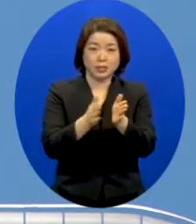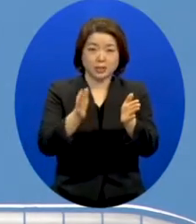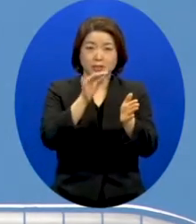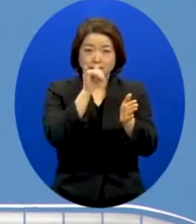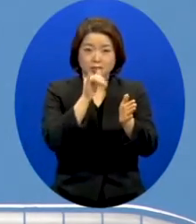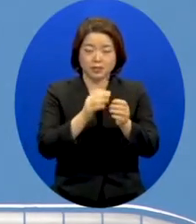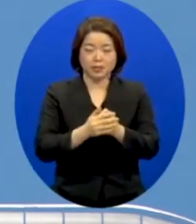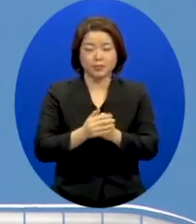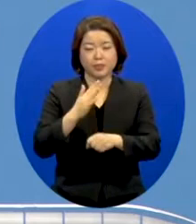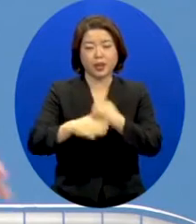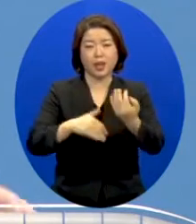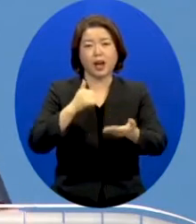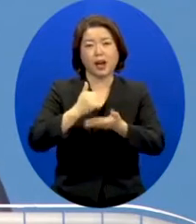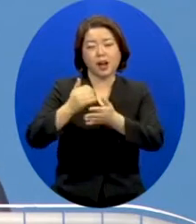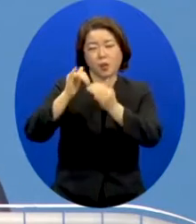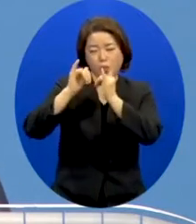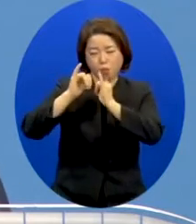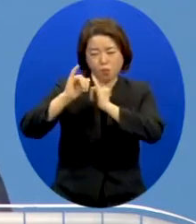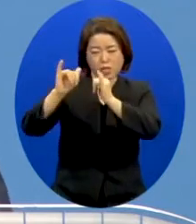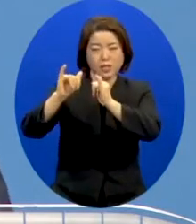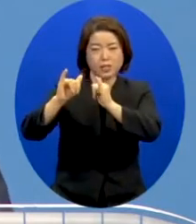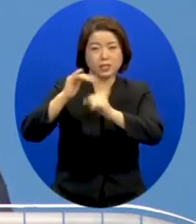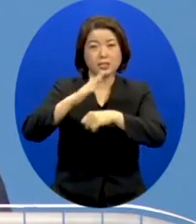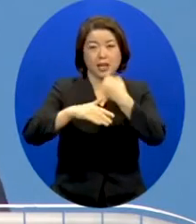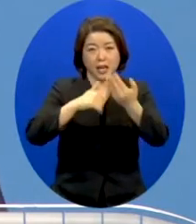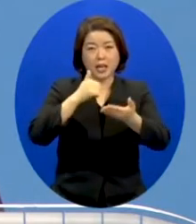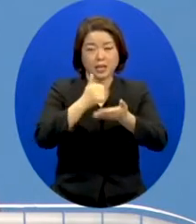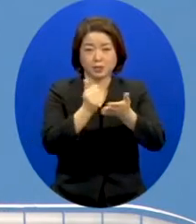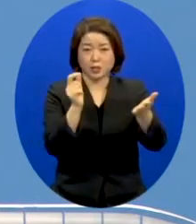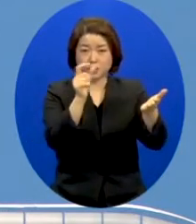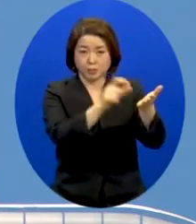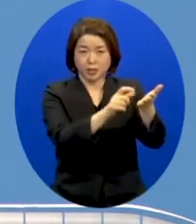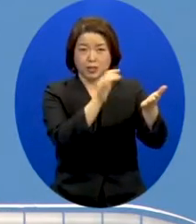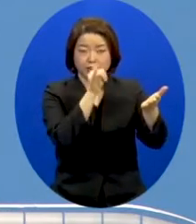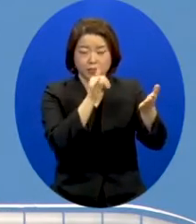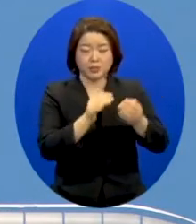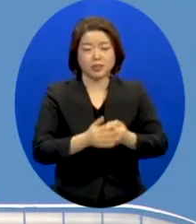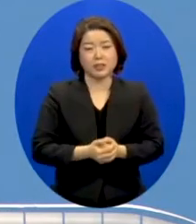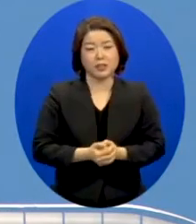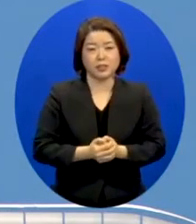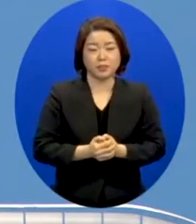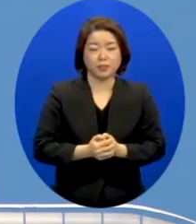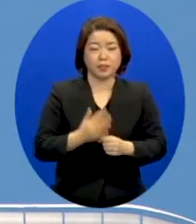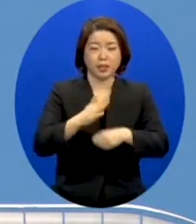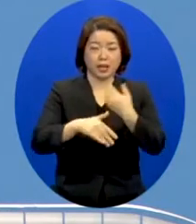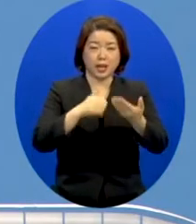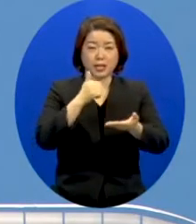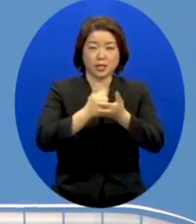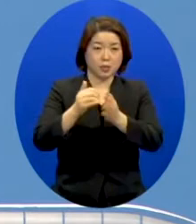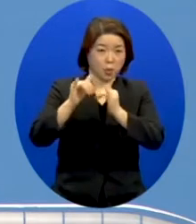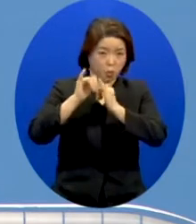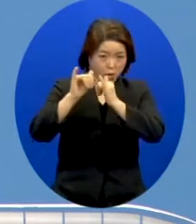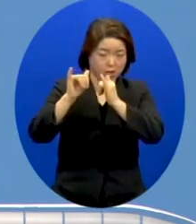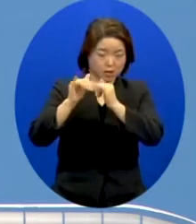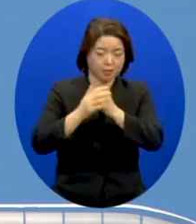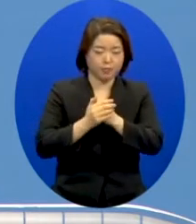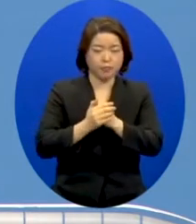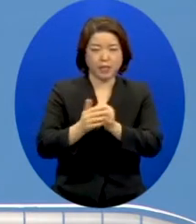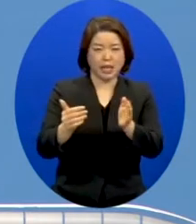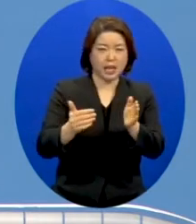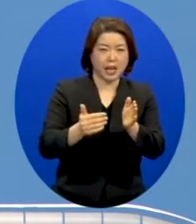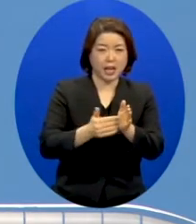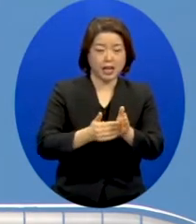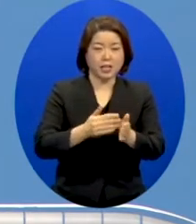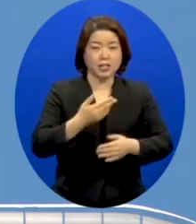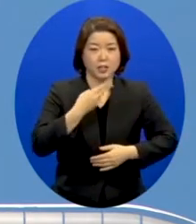하나님은 위대하신 하나님 이라는 겁니다 3절에 보면 주님은 위배 하시니 그지없이 찬양 받으실